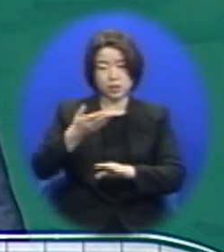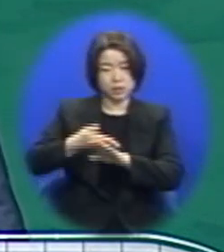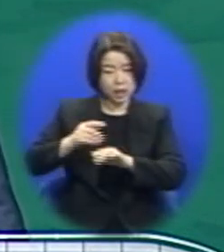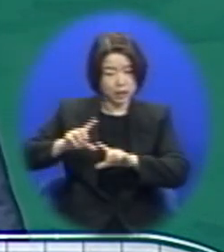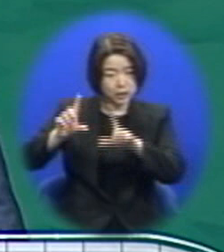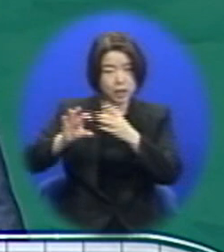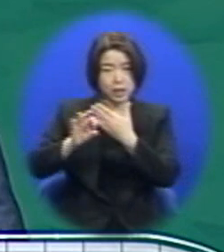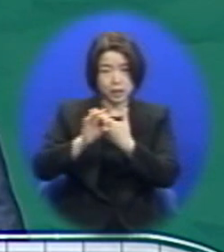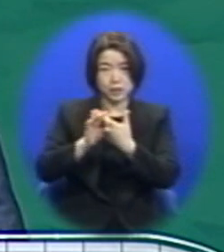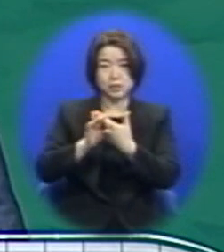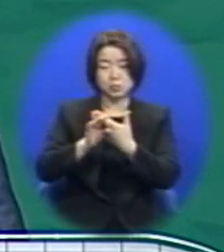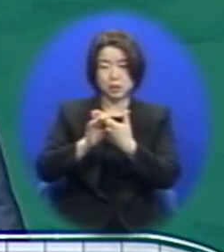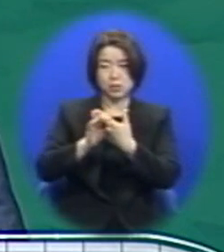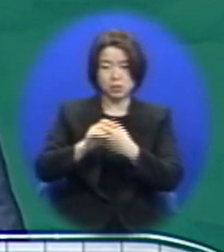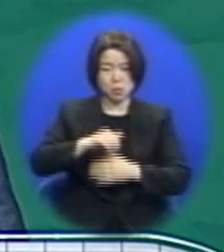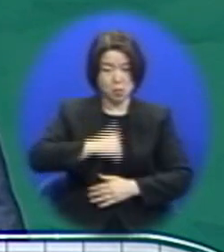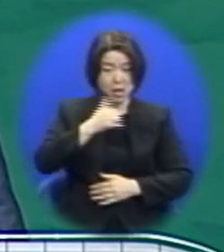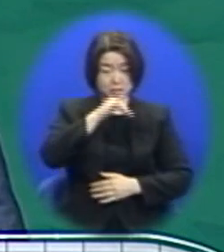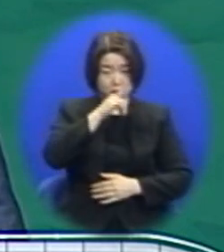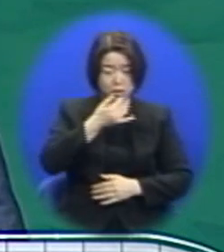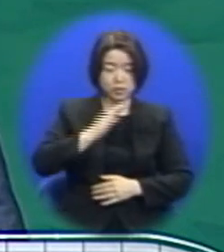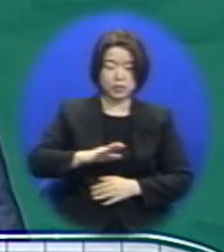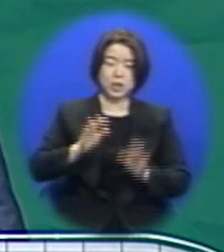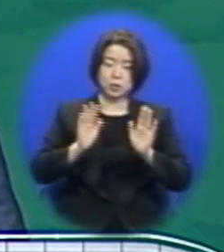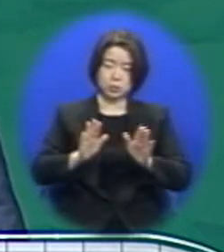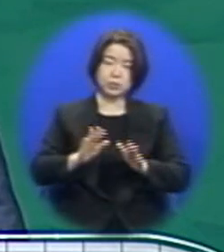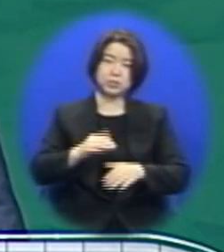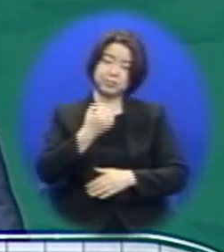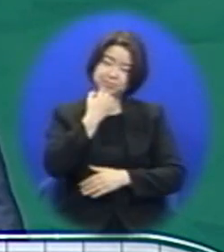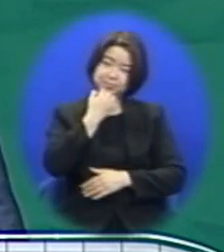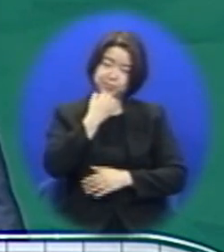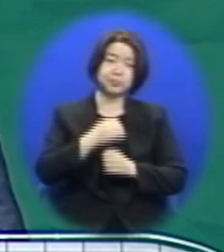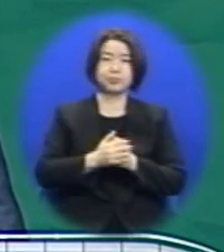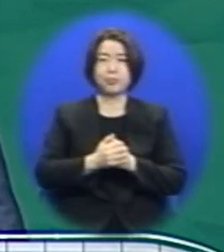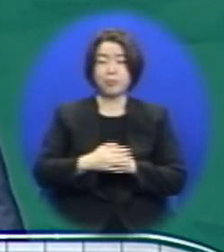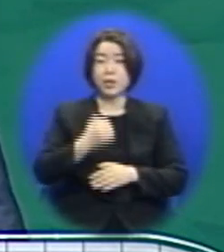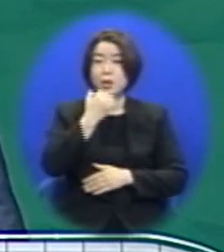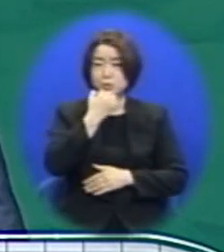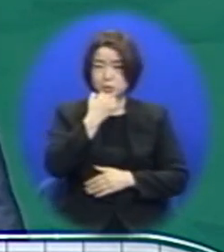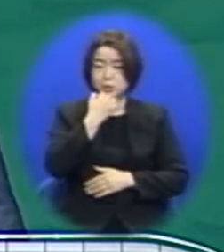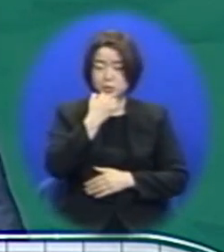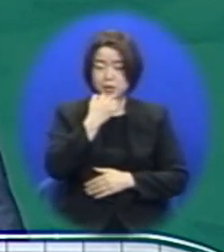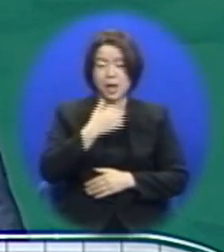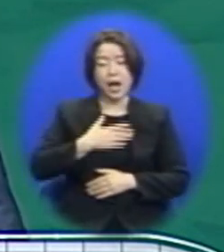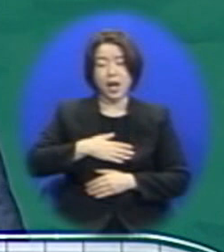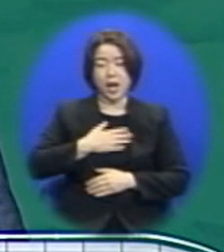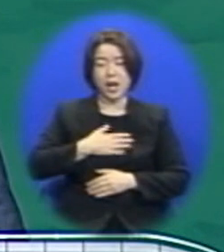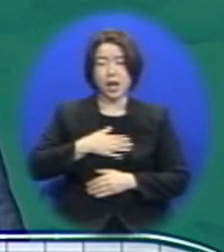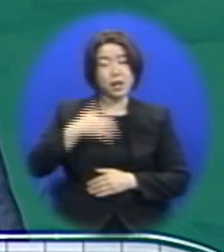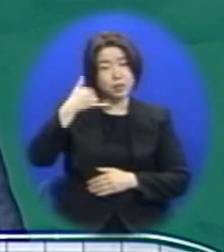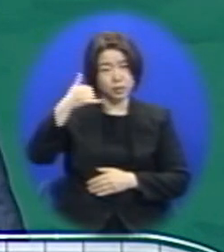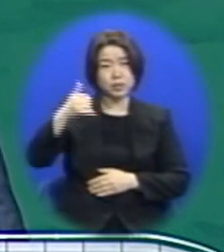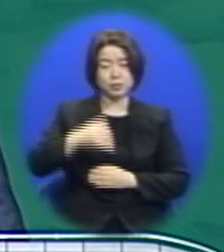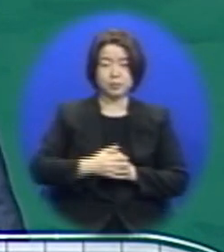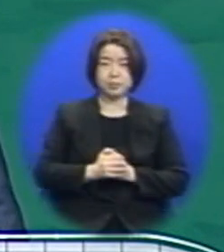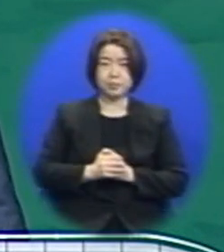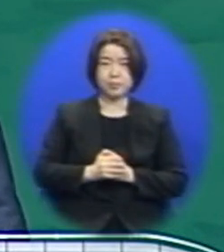텐데 오늘은 웃음이 나네요. 웃으면서 알겠다